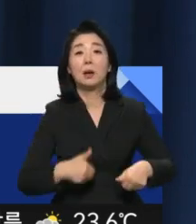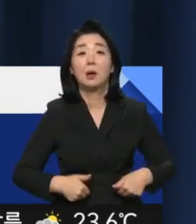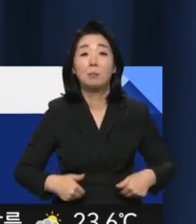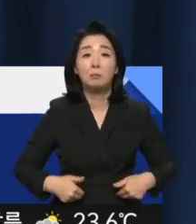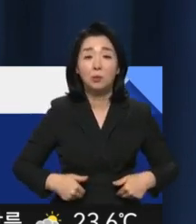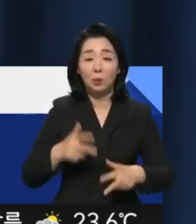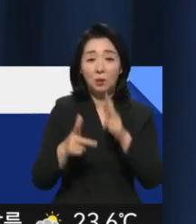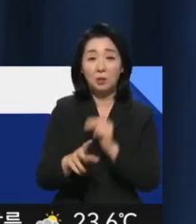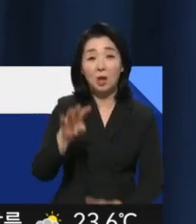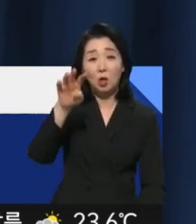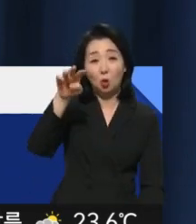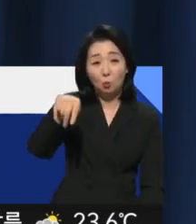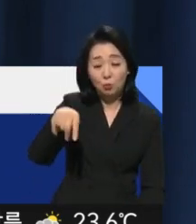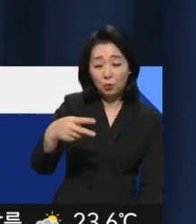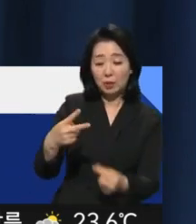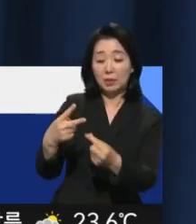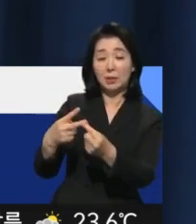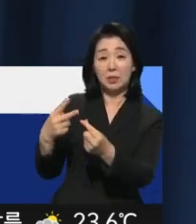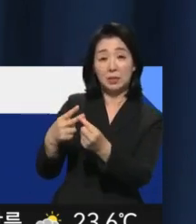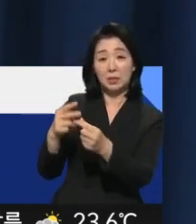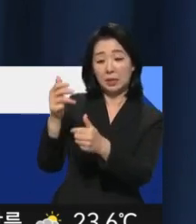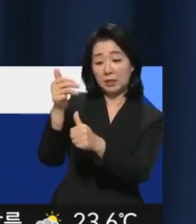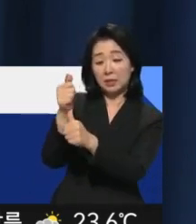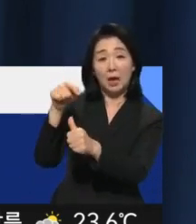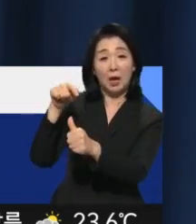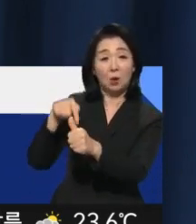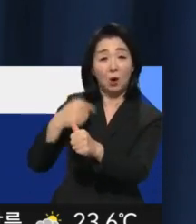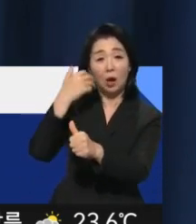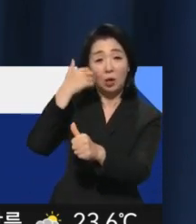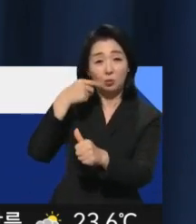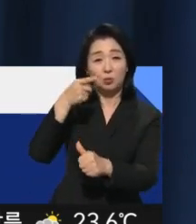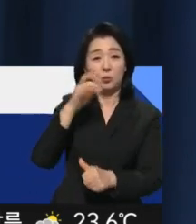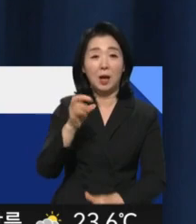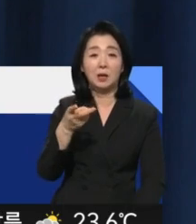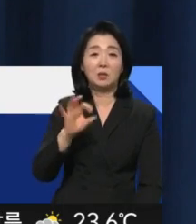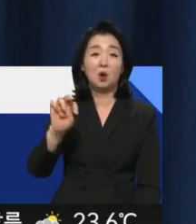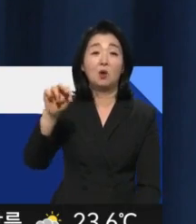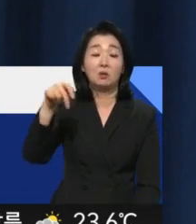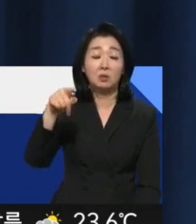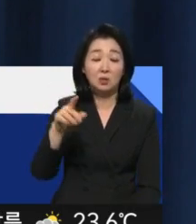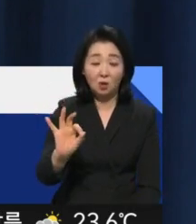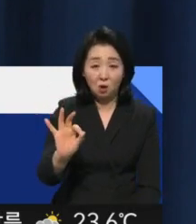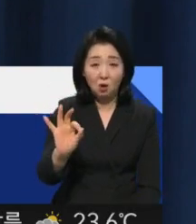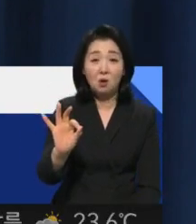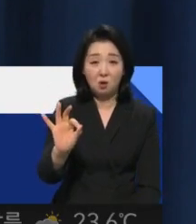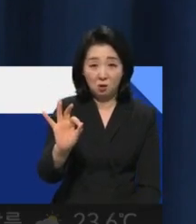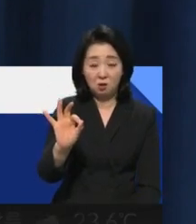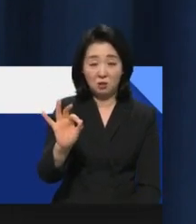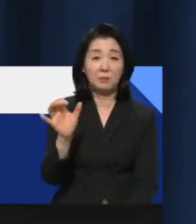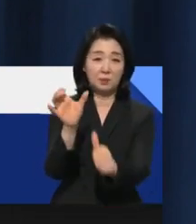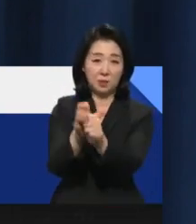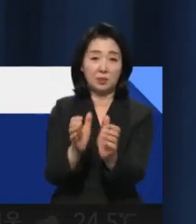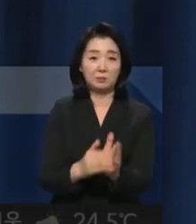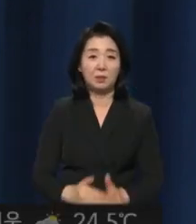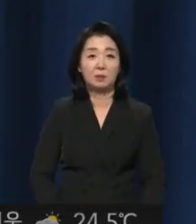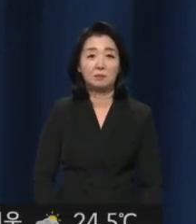산업통상부 제2차관에 강경성 현 대통령실 산업정책비서관을